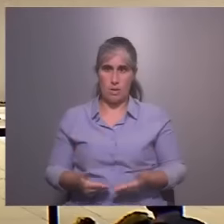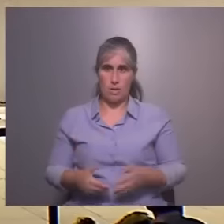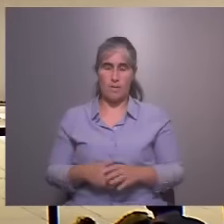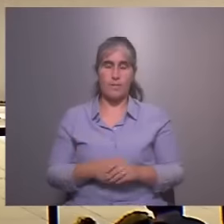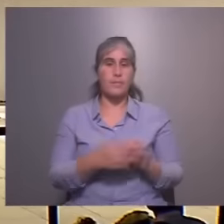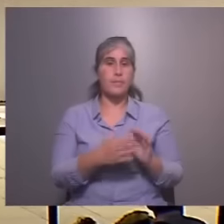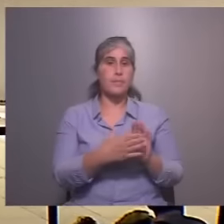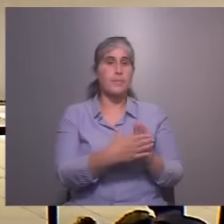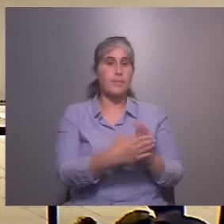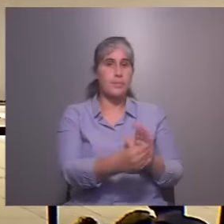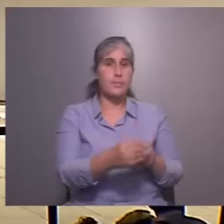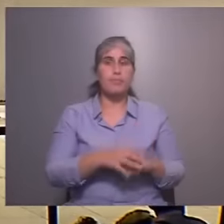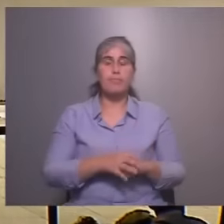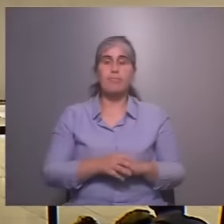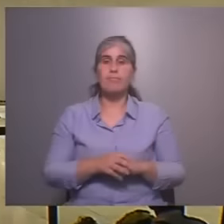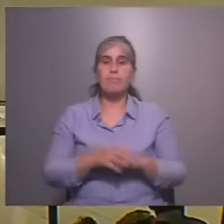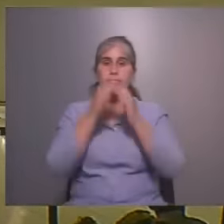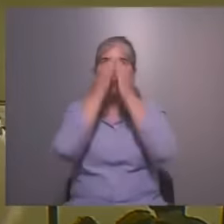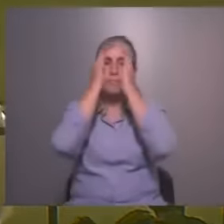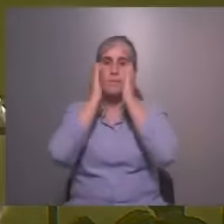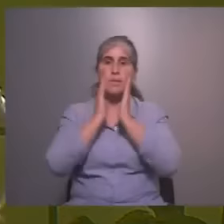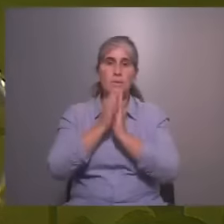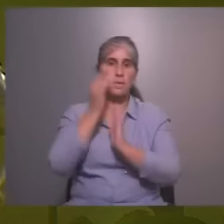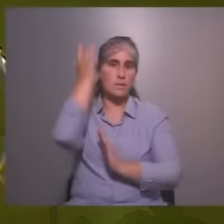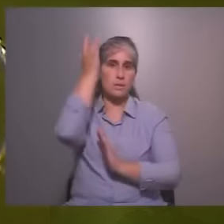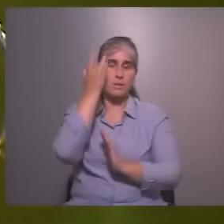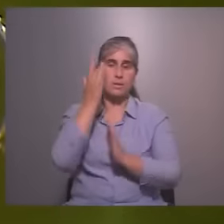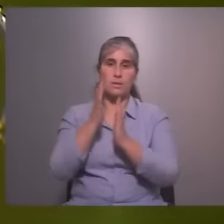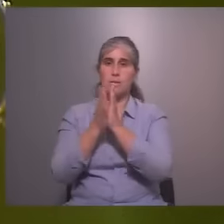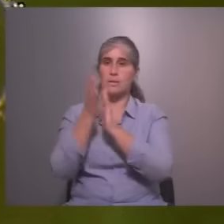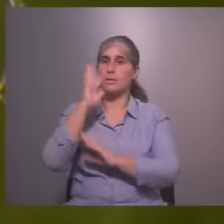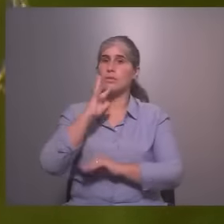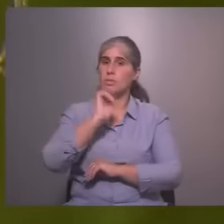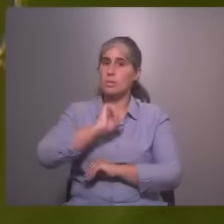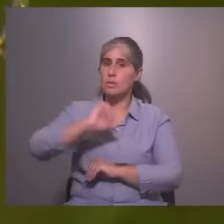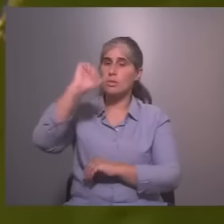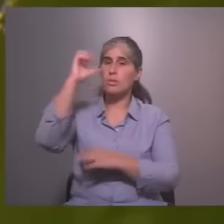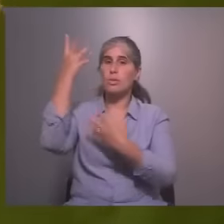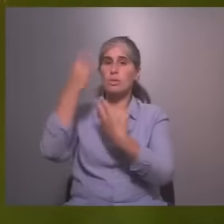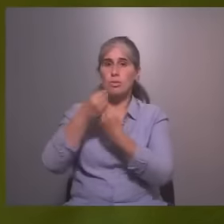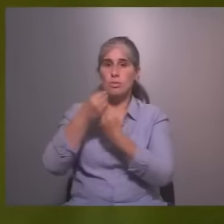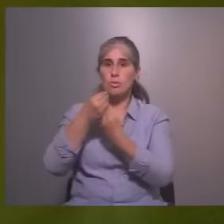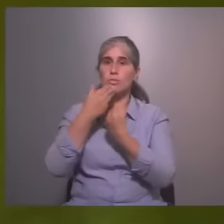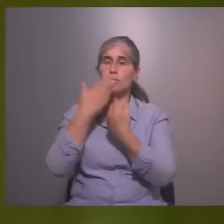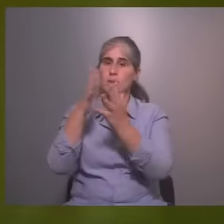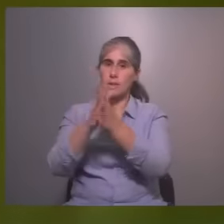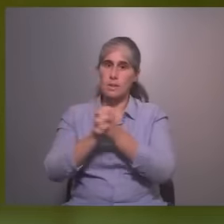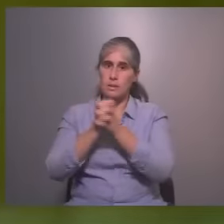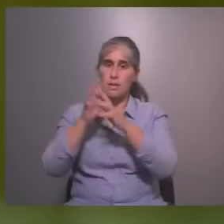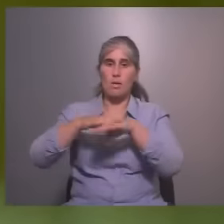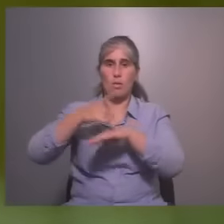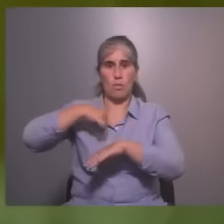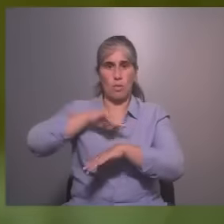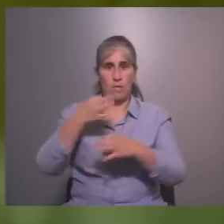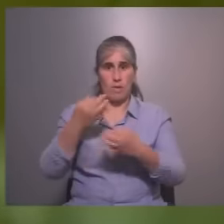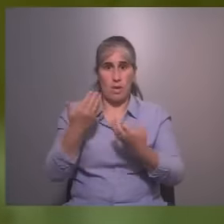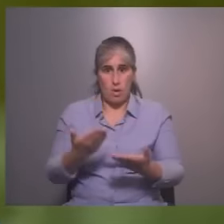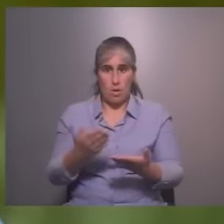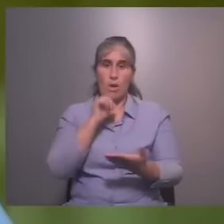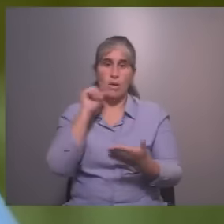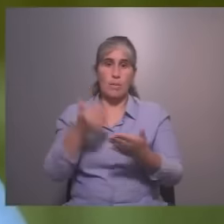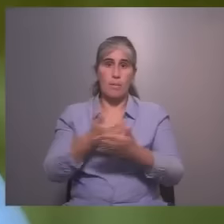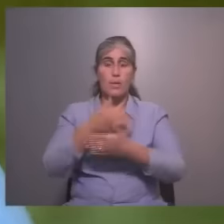bist gebenedeit unter den Frauen, und gebenedeit ist die Frucht deines Leibes, Jesus. Heilige